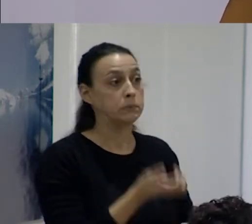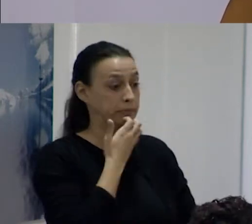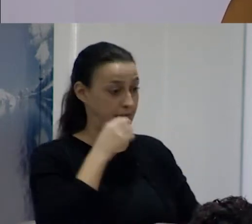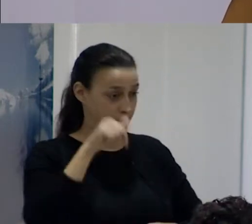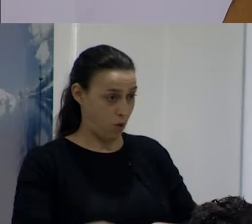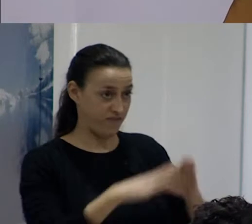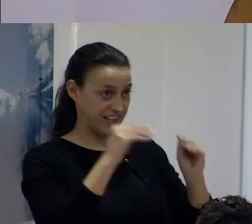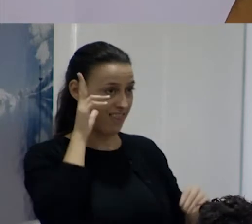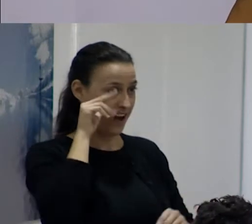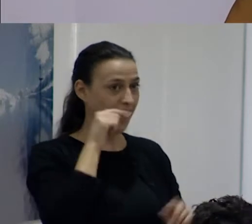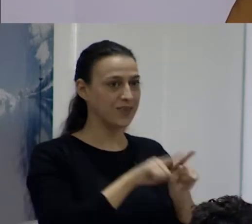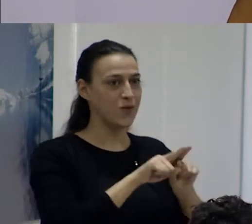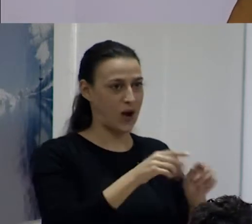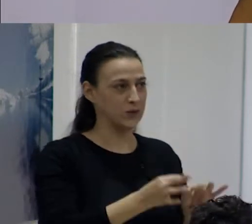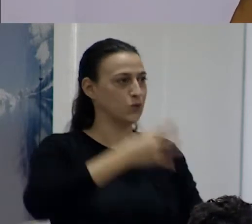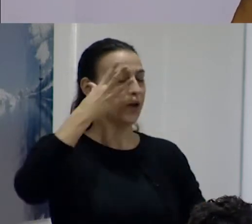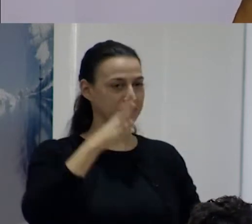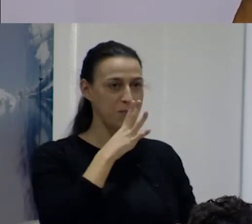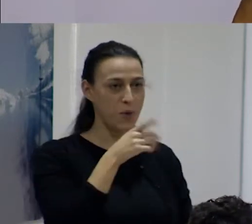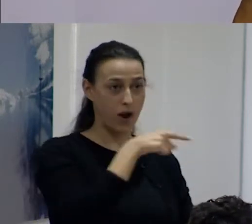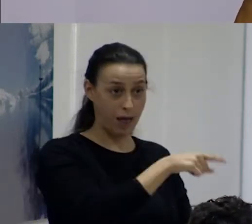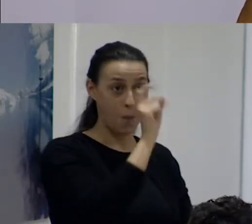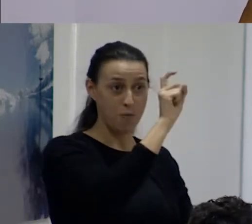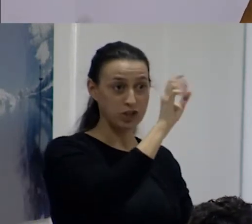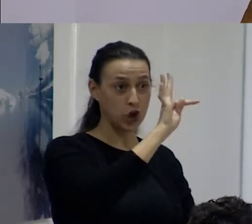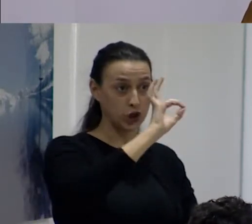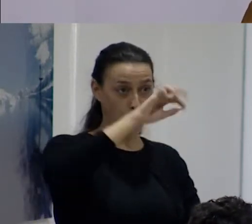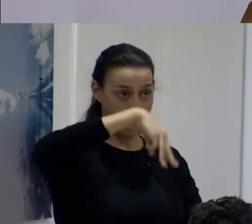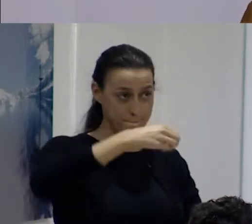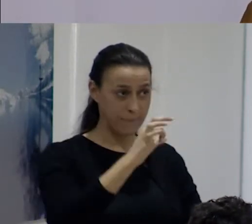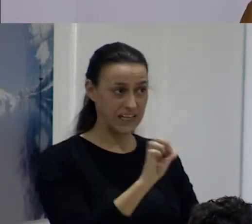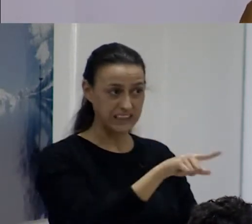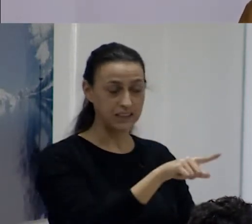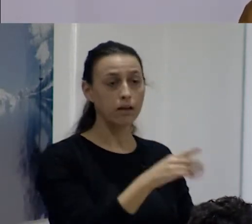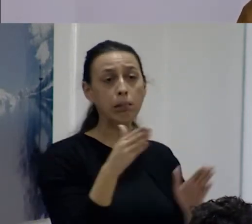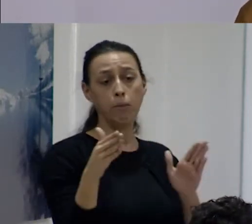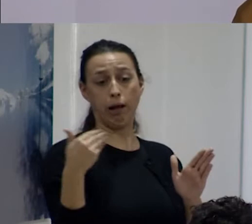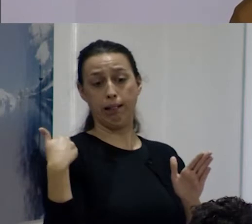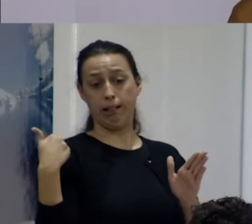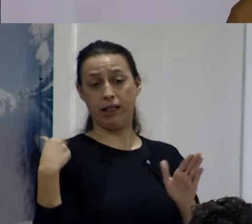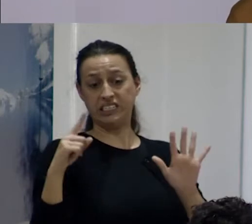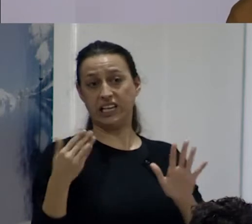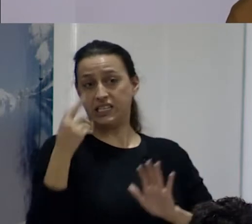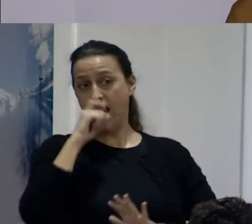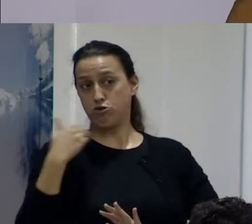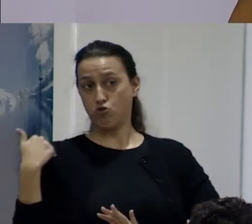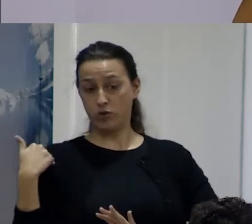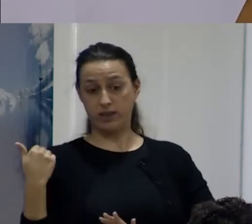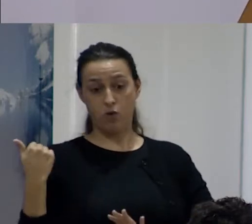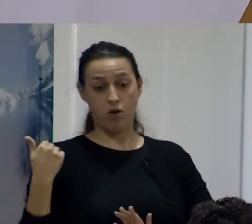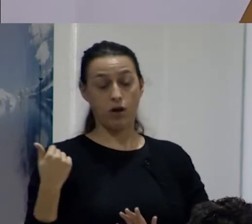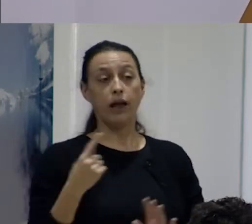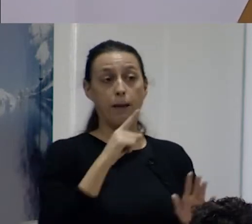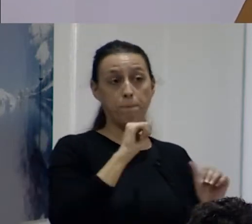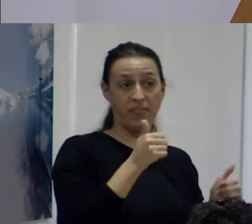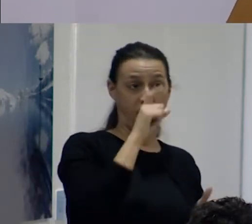d'Alacant va tindre la fortuna de comptar amb el professor Tomàs Llorenç en els seus últims 6 anys lectius, de l'any 2000 al